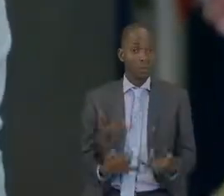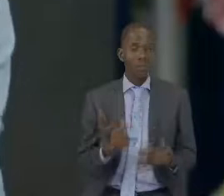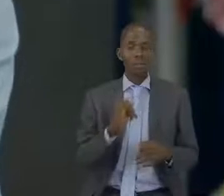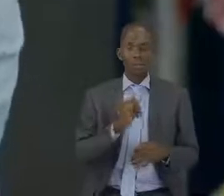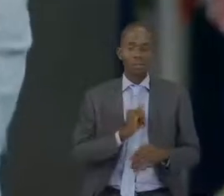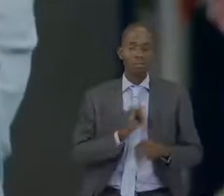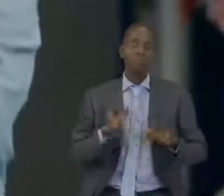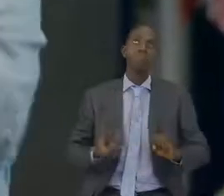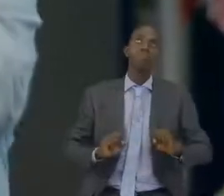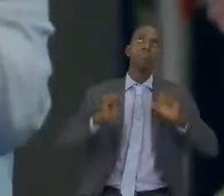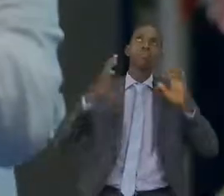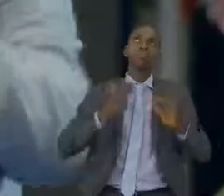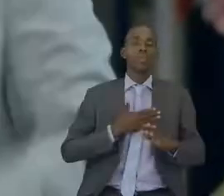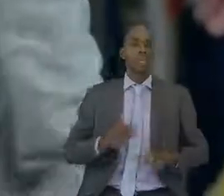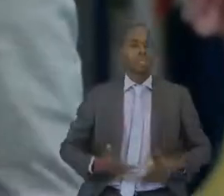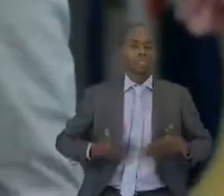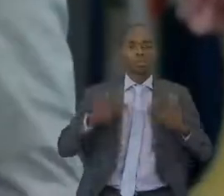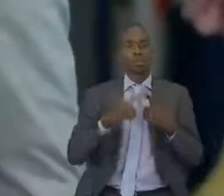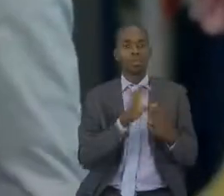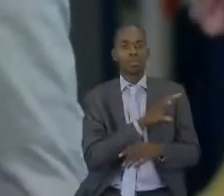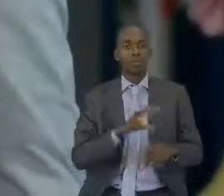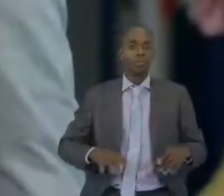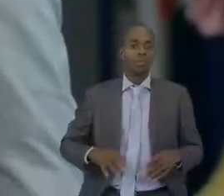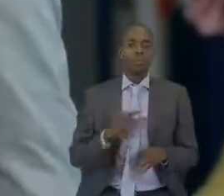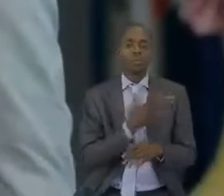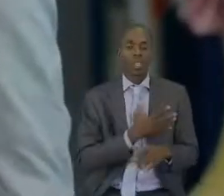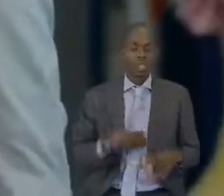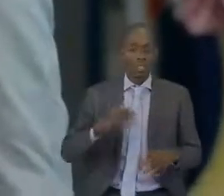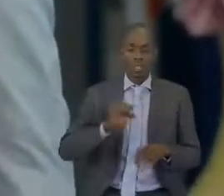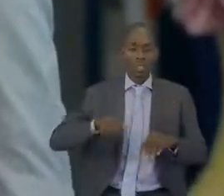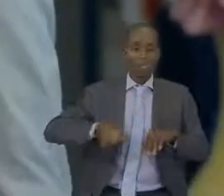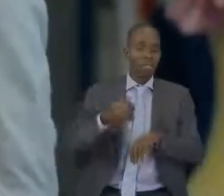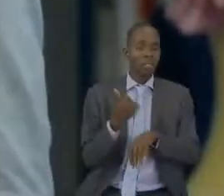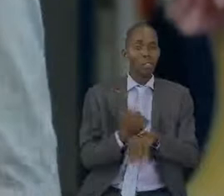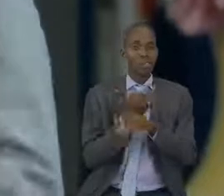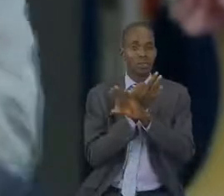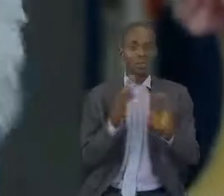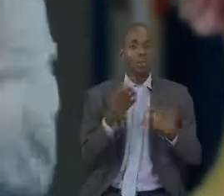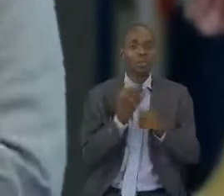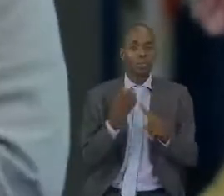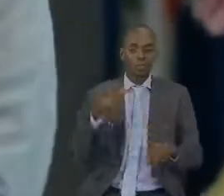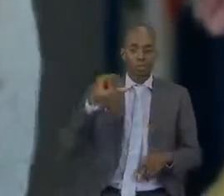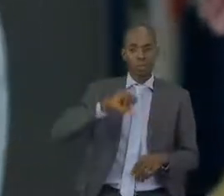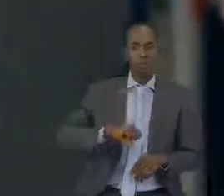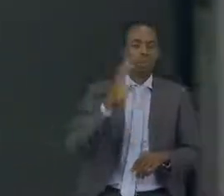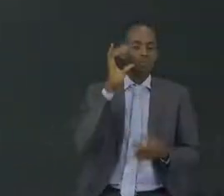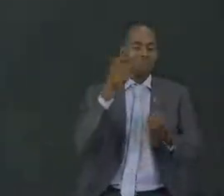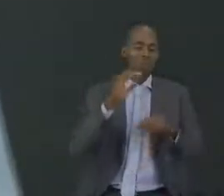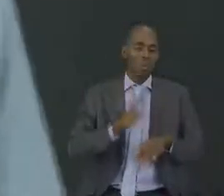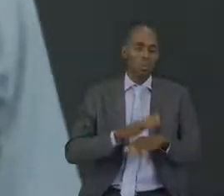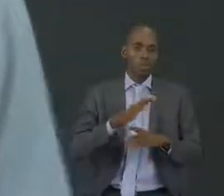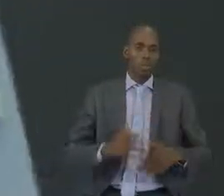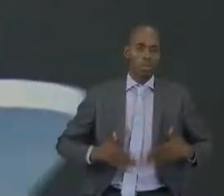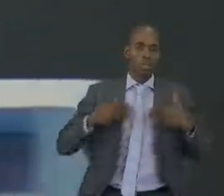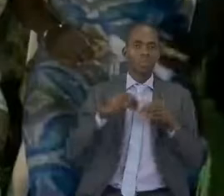vie à Christ. Et la libération réglée de la condamnation viendra en toi au